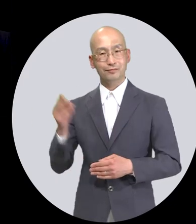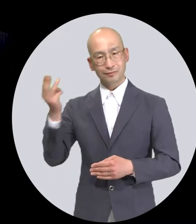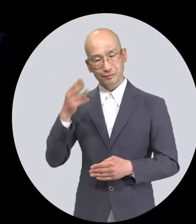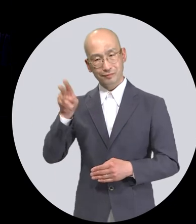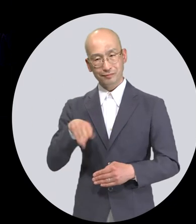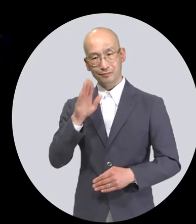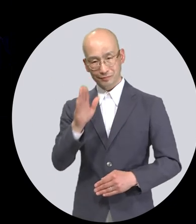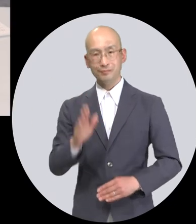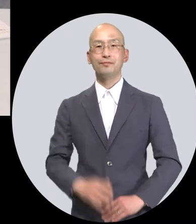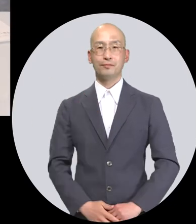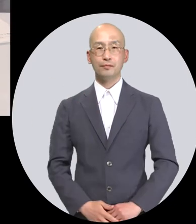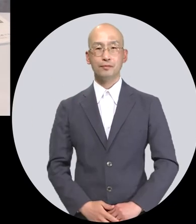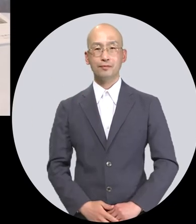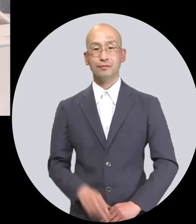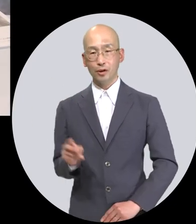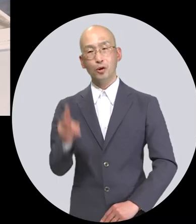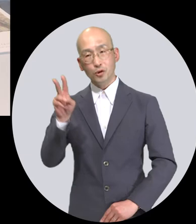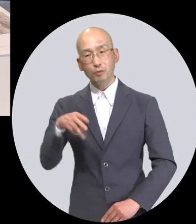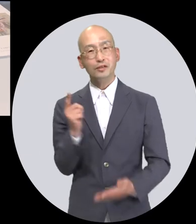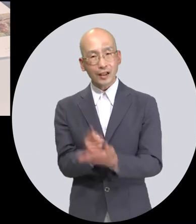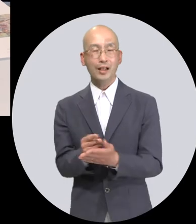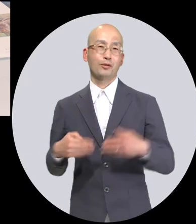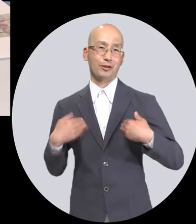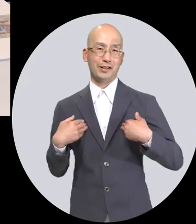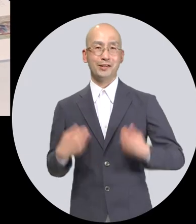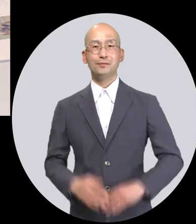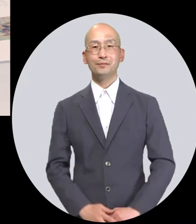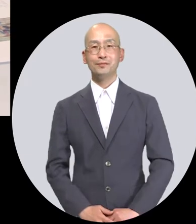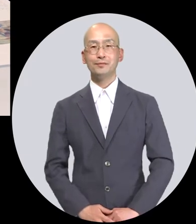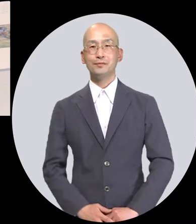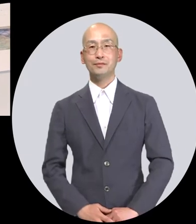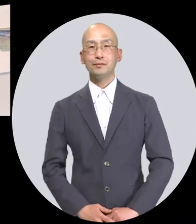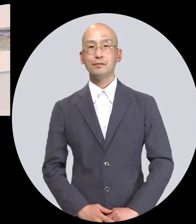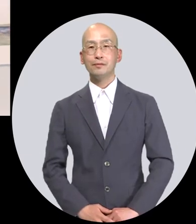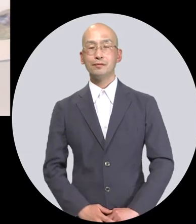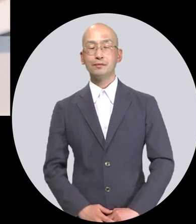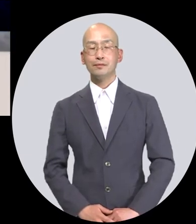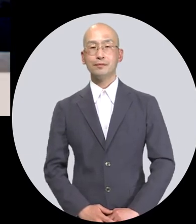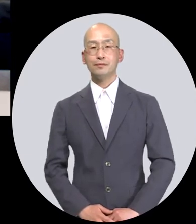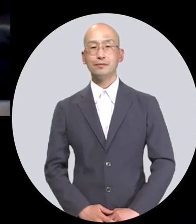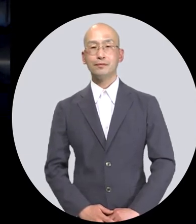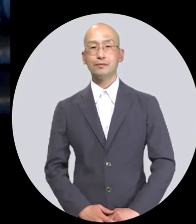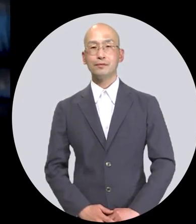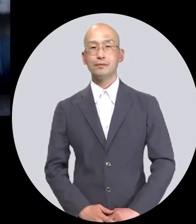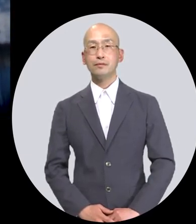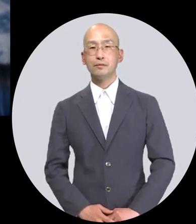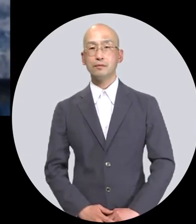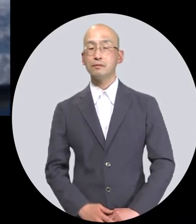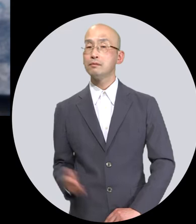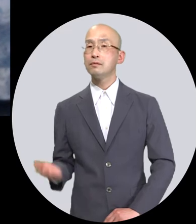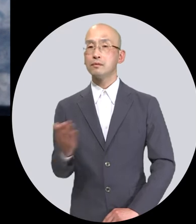てってくれてもいいんだよね。 はい、 これだけ読んでいても結構楽しい。ここに置いてあります